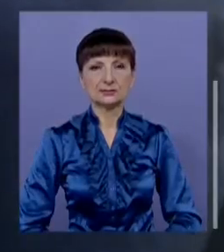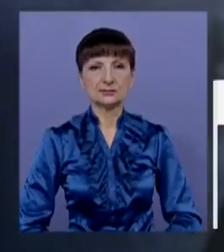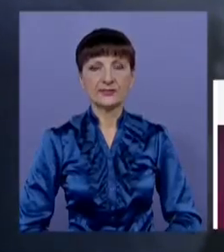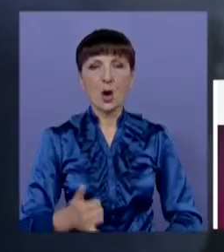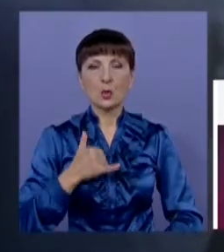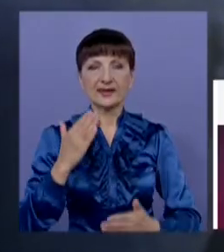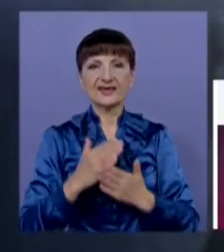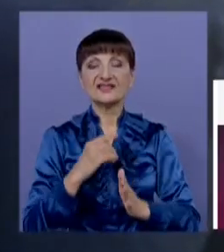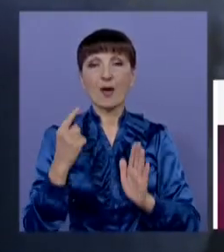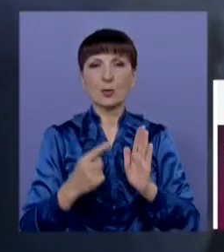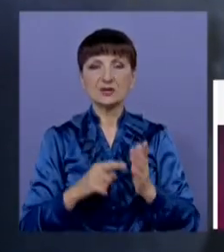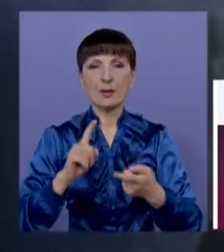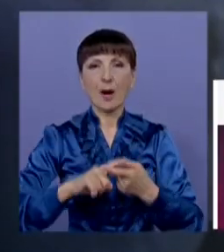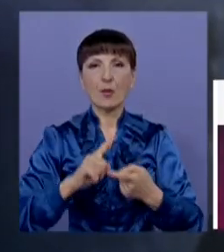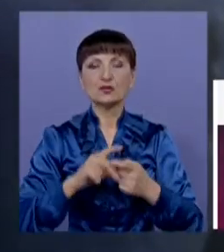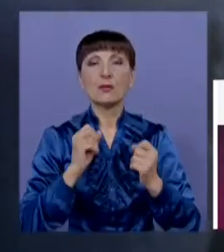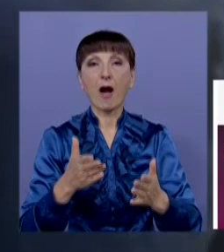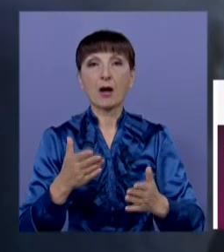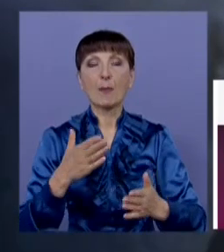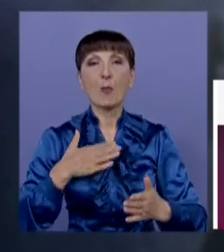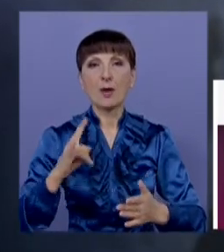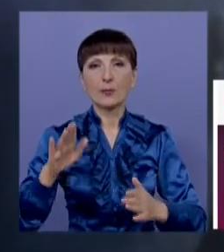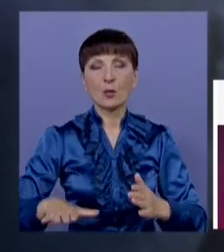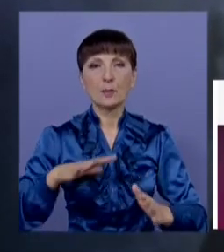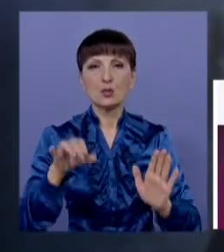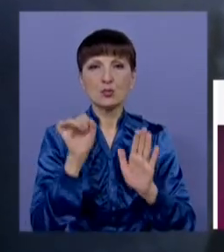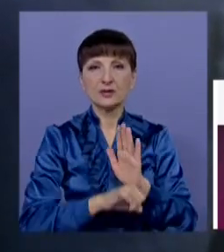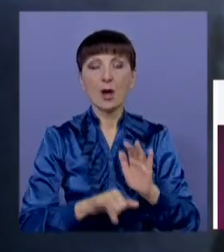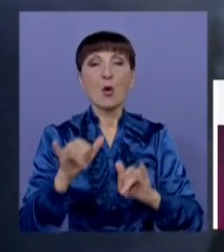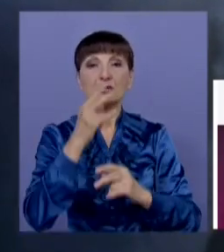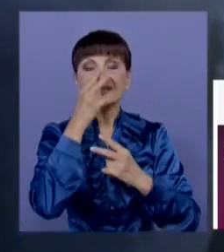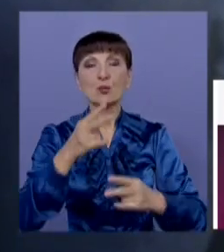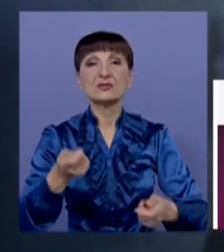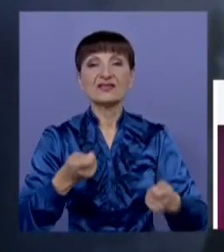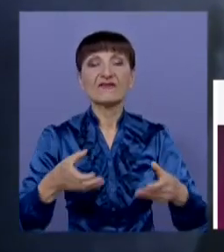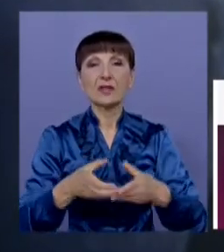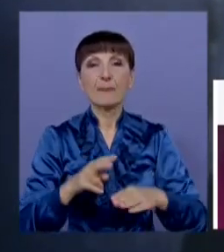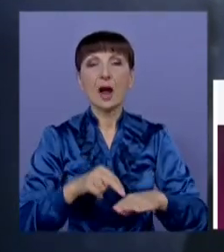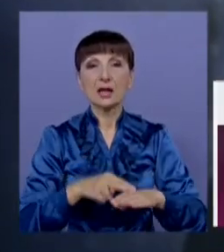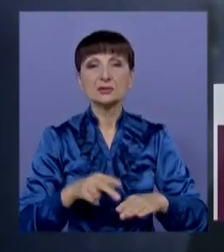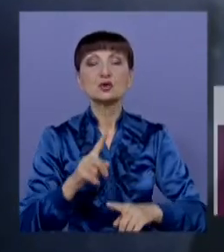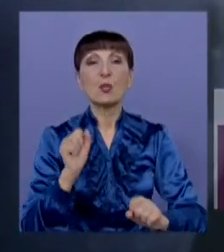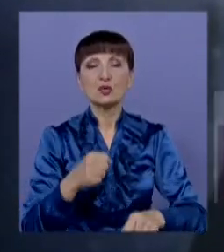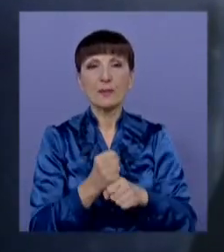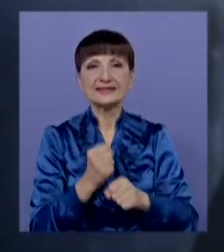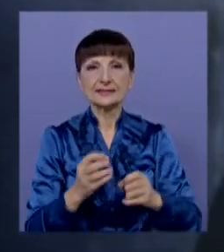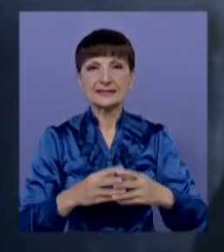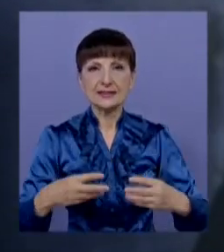У меня есть вопросы по поводу того, как мой пасынок был убит. Куда смотрят власти? Что могут поделать